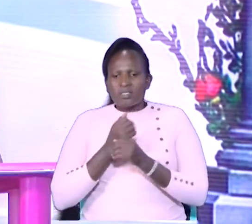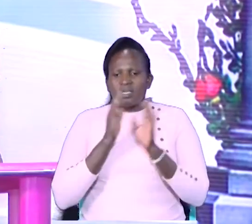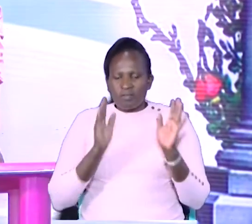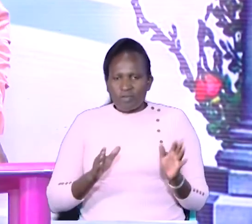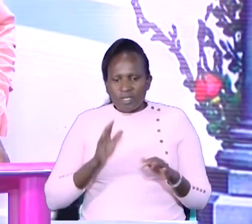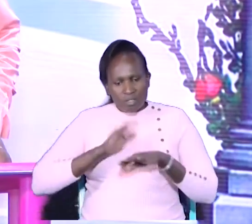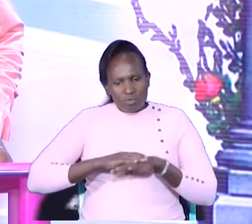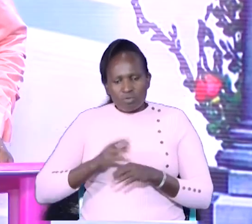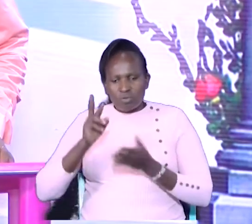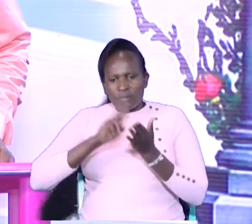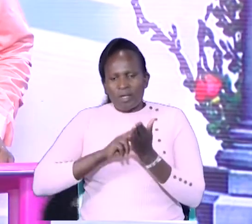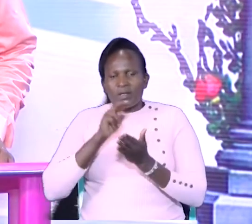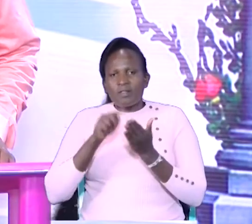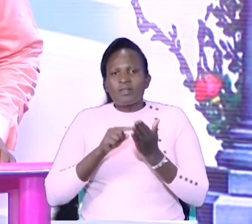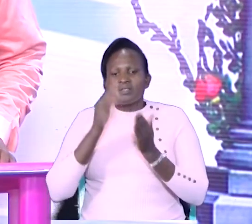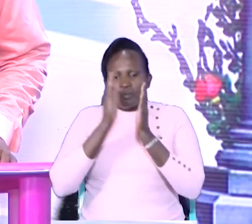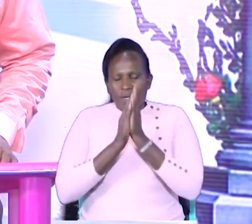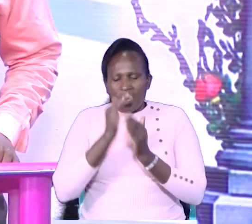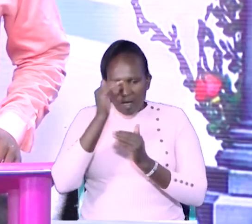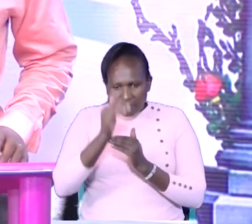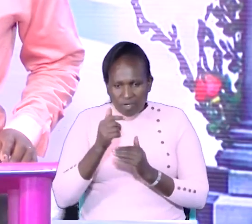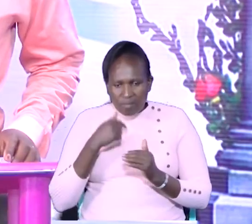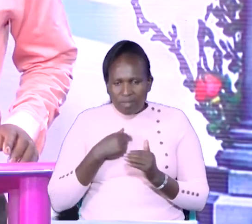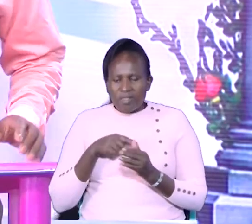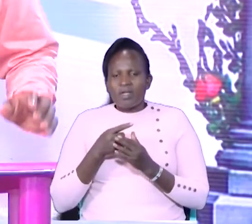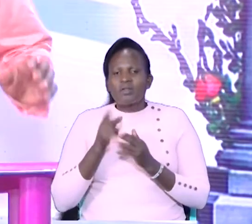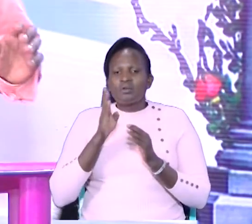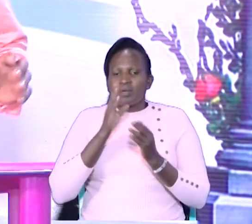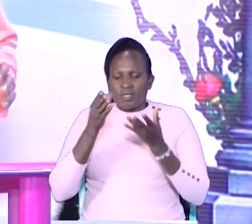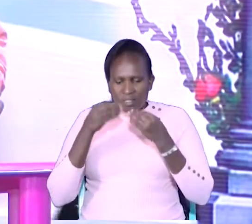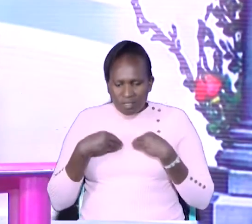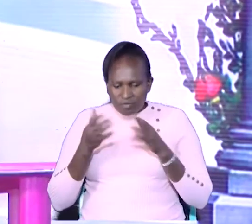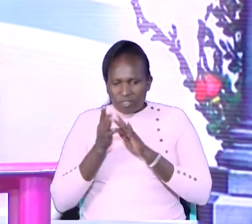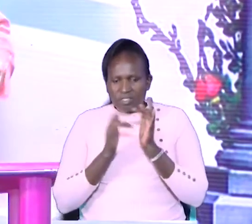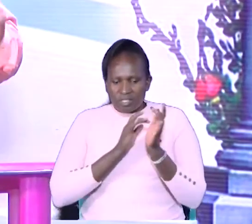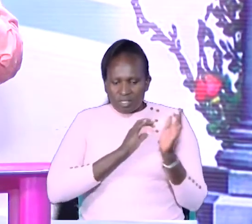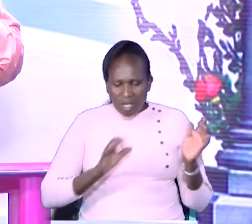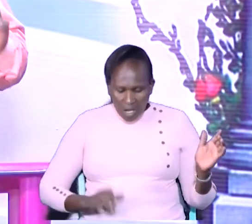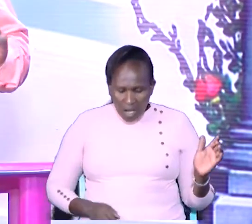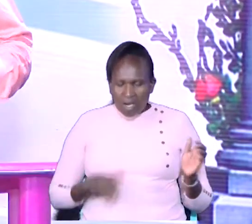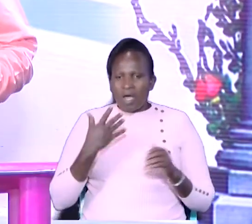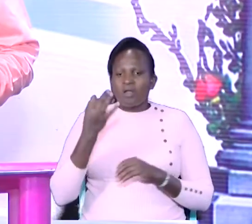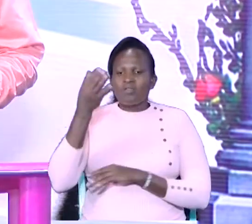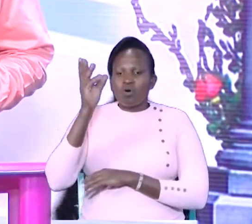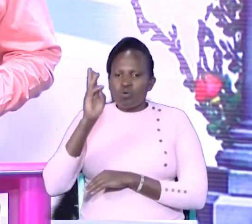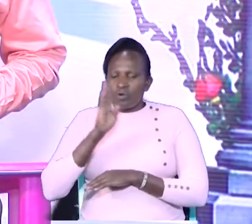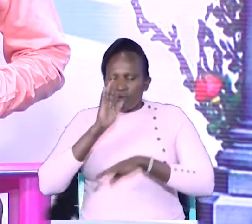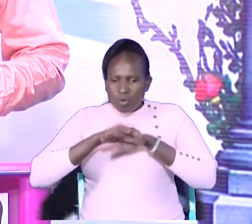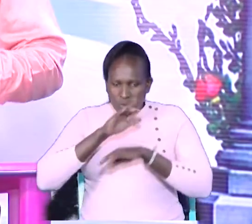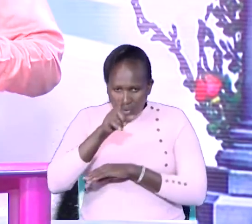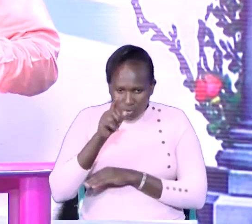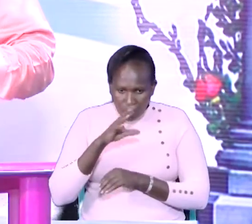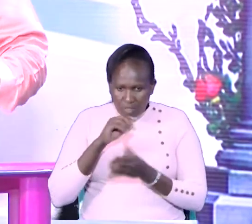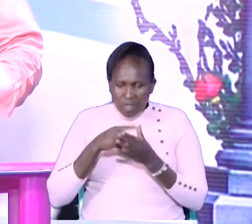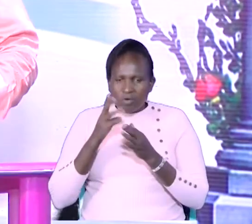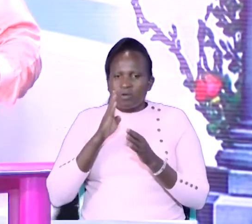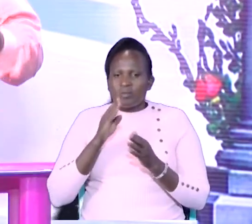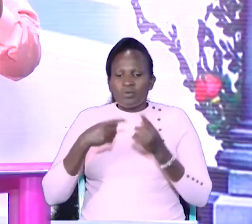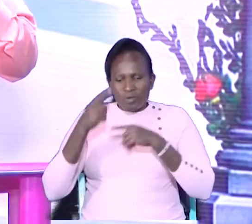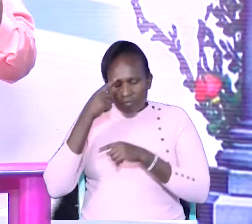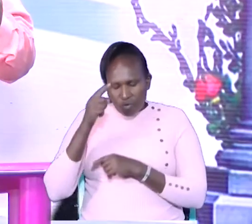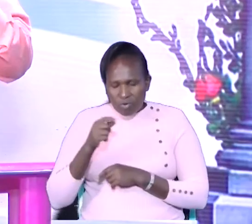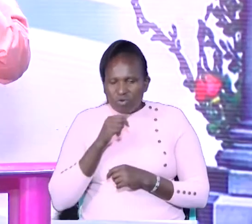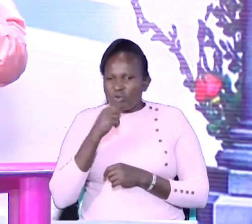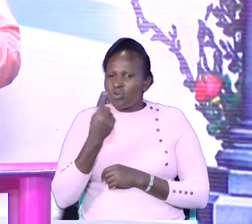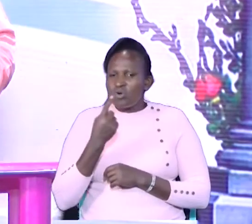ni vizuri urudie hili ombi nyuma yangu, na ni ya kwamba utaweza kumpokea Yesu Kristo, mkono wa Bwana uwe juu yako na ataweza kukushindania.